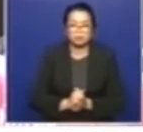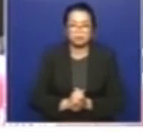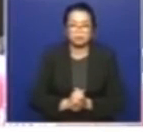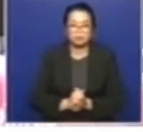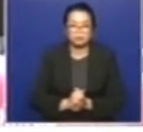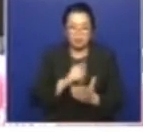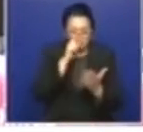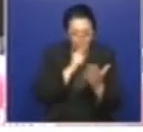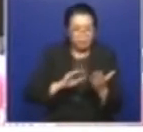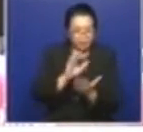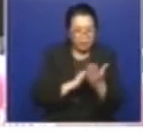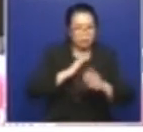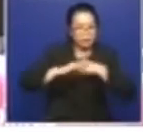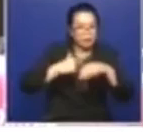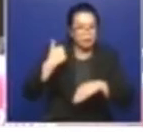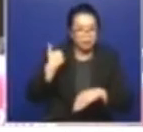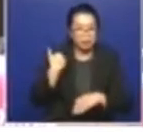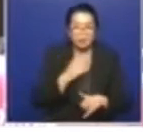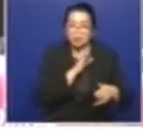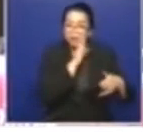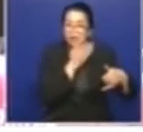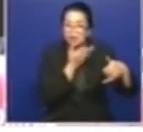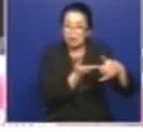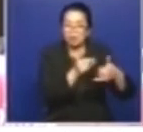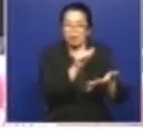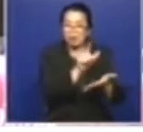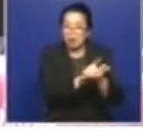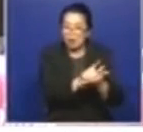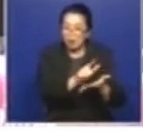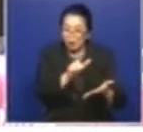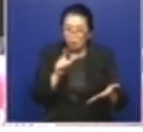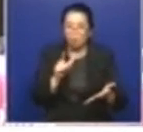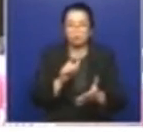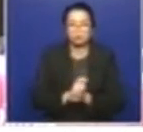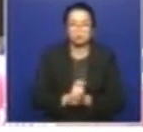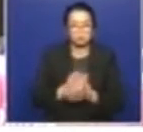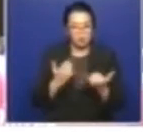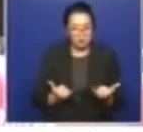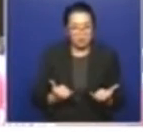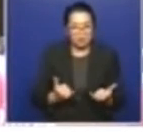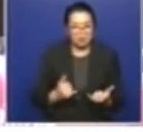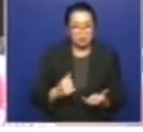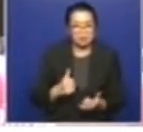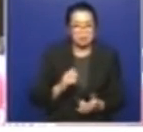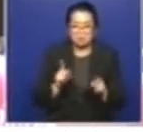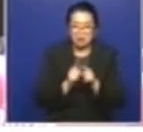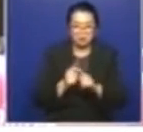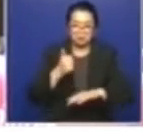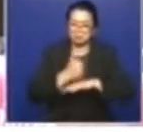และการลาออกที่ดีที่สุดมีจังหวะจากคนที่เป็นวีรบุรุษเป็นรัฐบุรุ